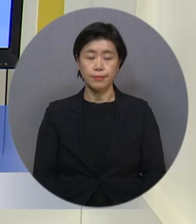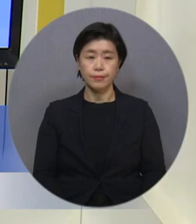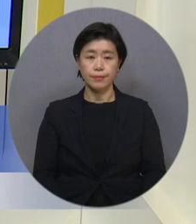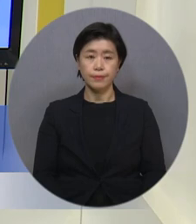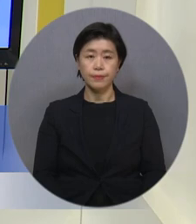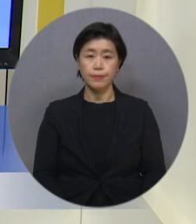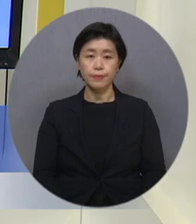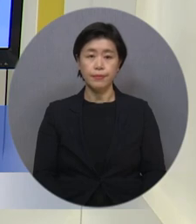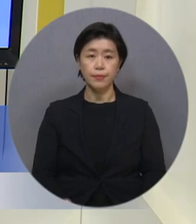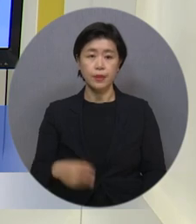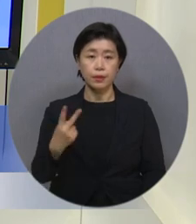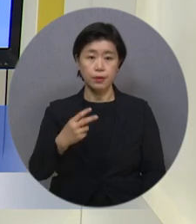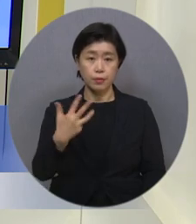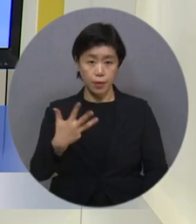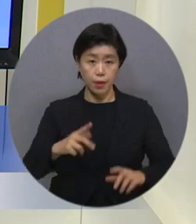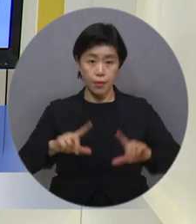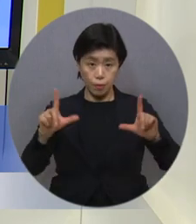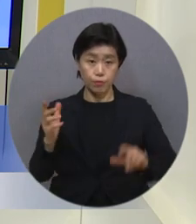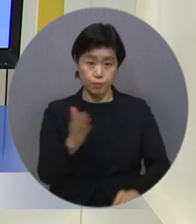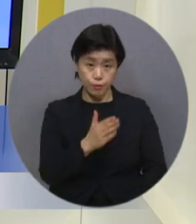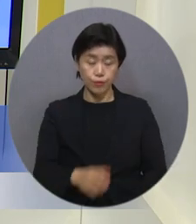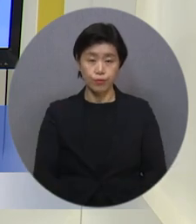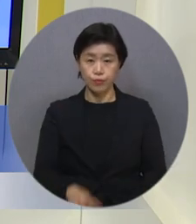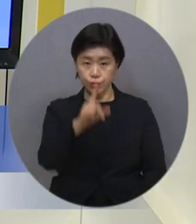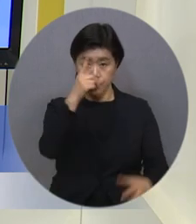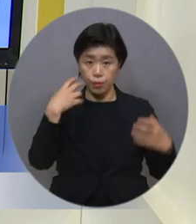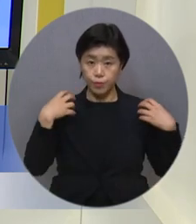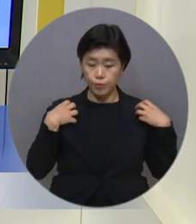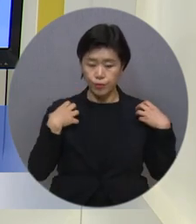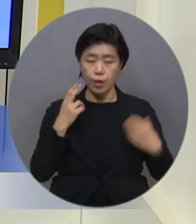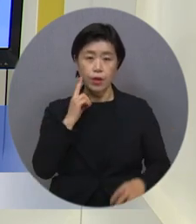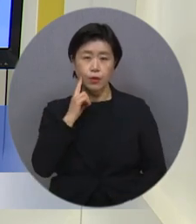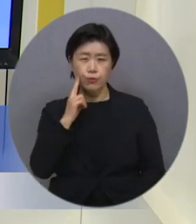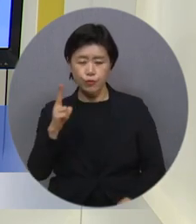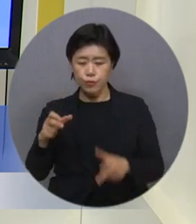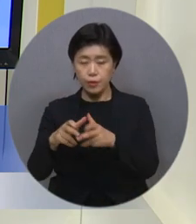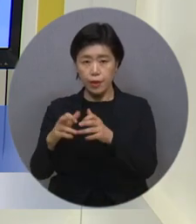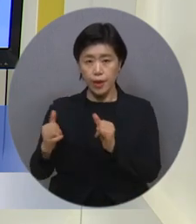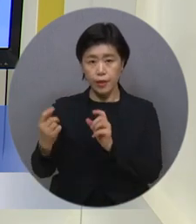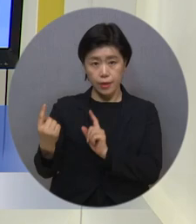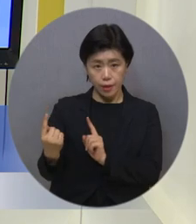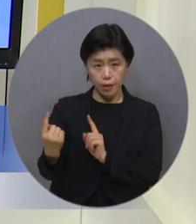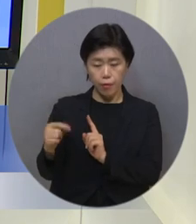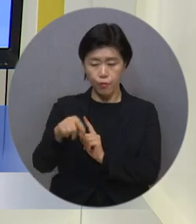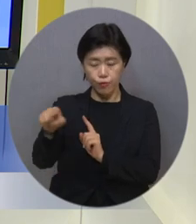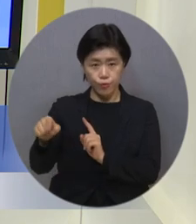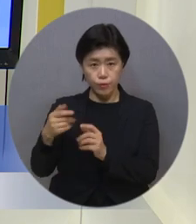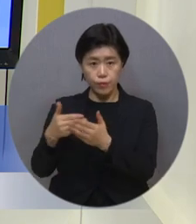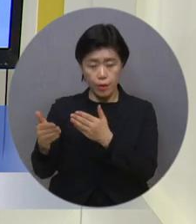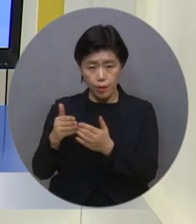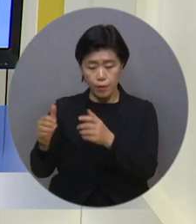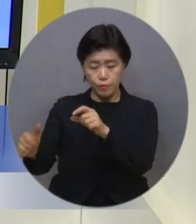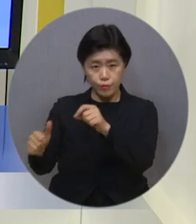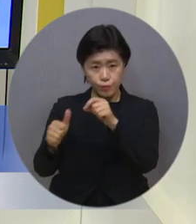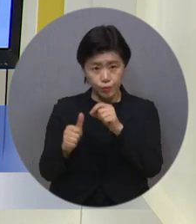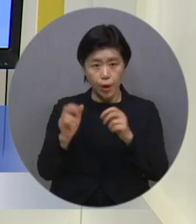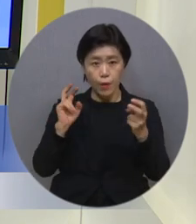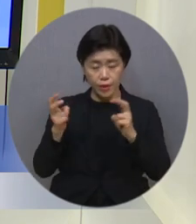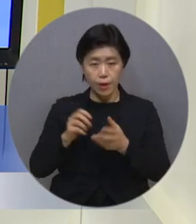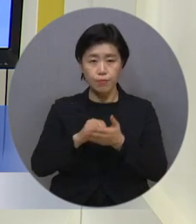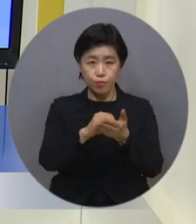다음 뉴스입니다 지난 2008년부터죠이 정부는 중증장애인을 대상으로 하는 경력 채용을 매년